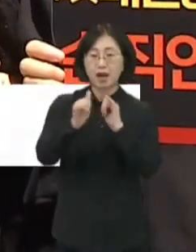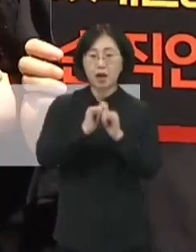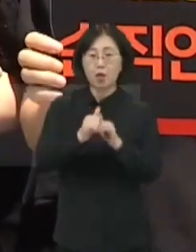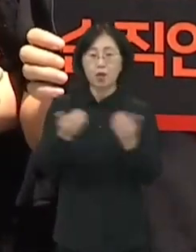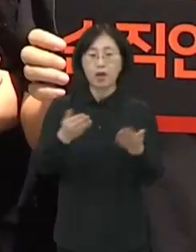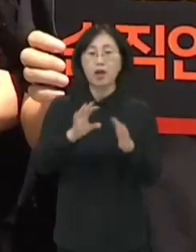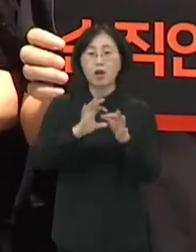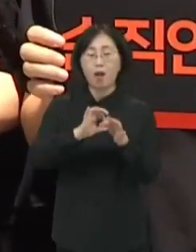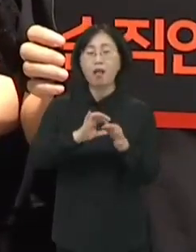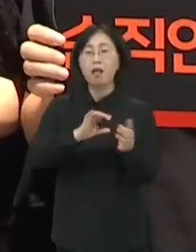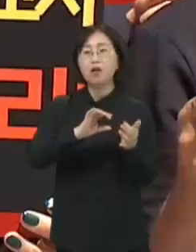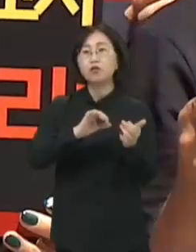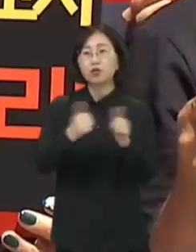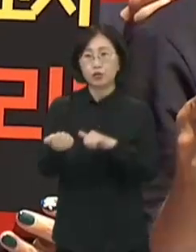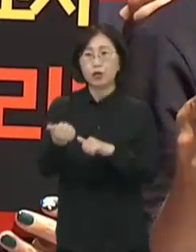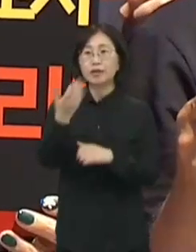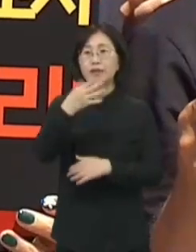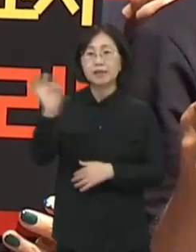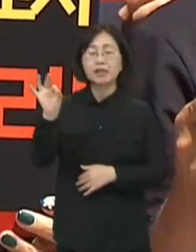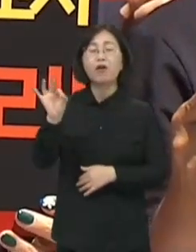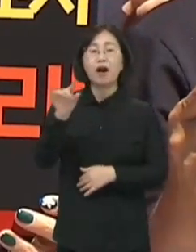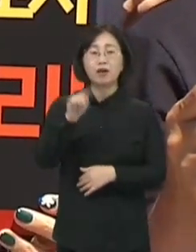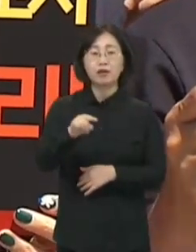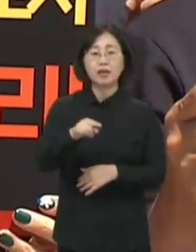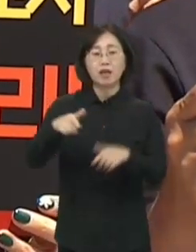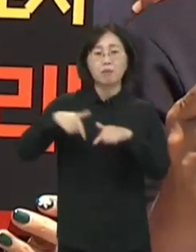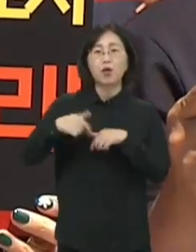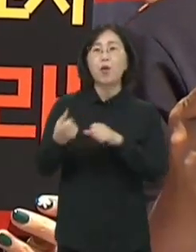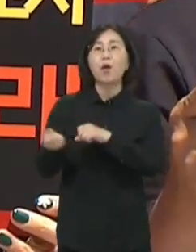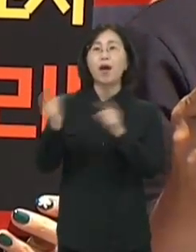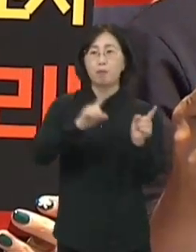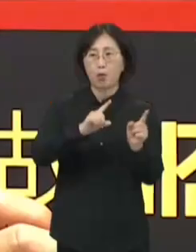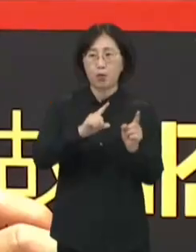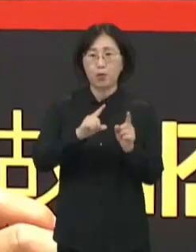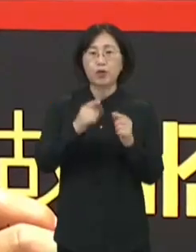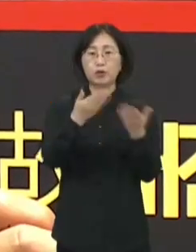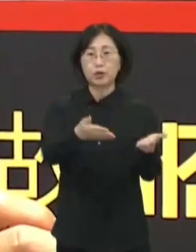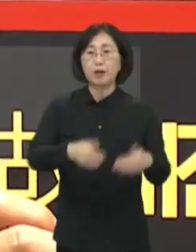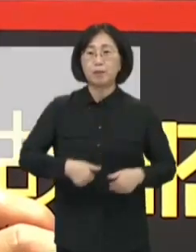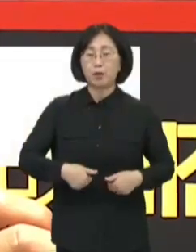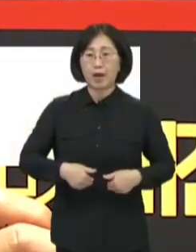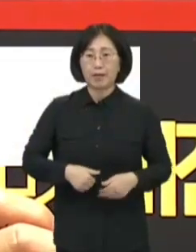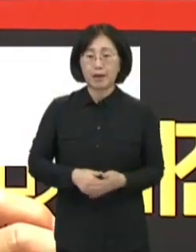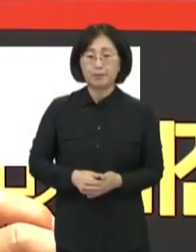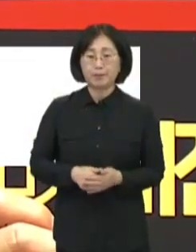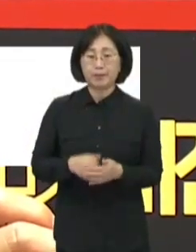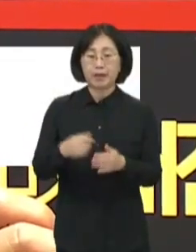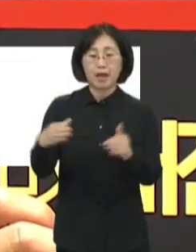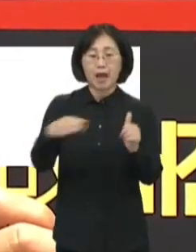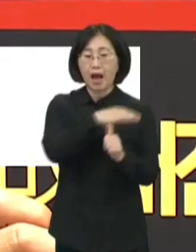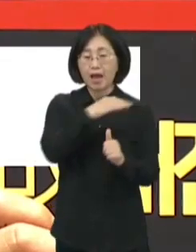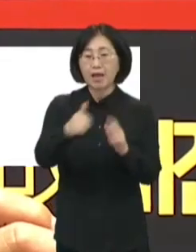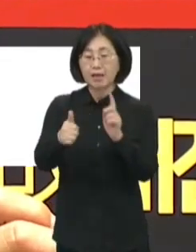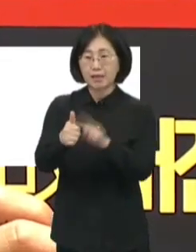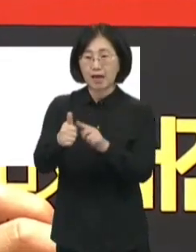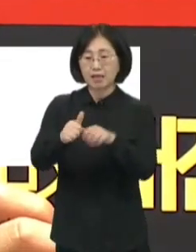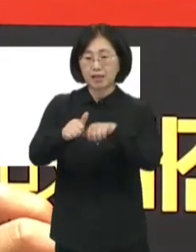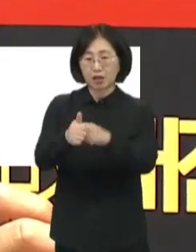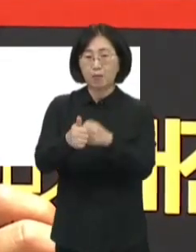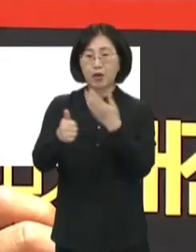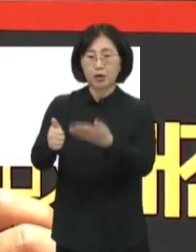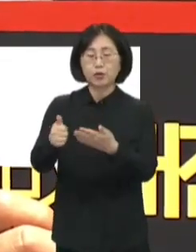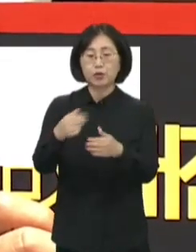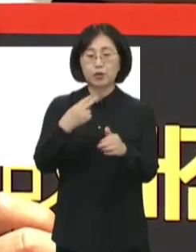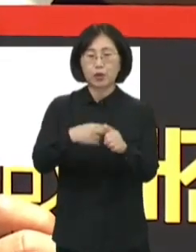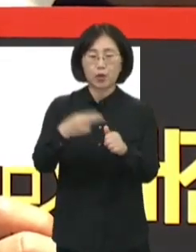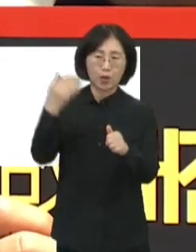고인의 명예회복을 위한 최소한의 돌이라고 강조했습니다 가자를 처벌하고 매로 인한 죽음을